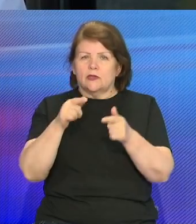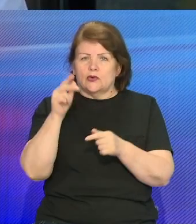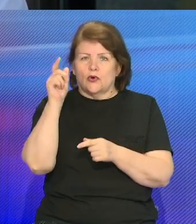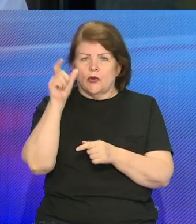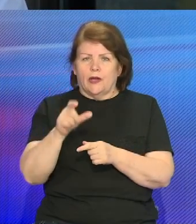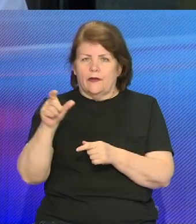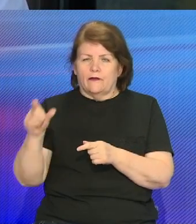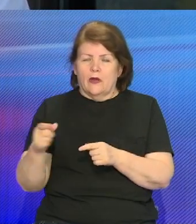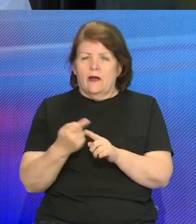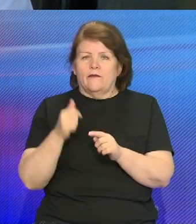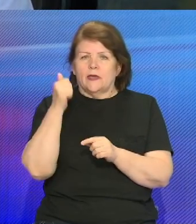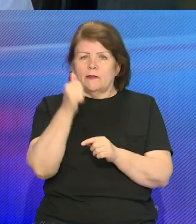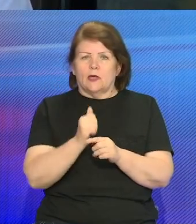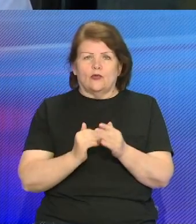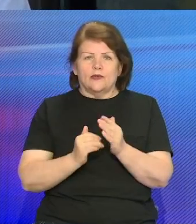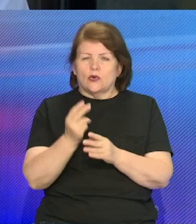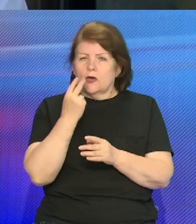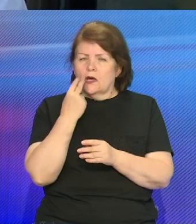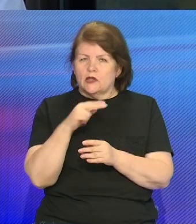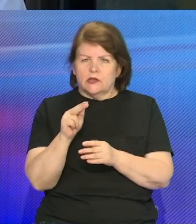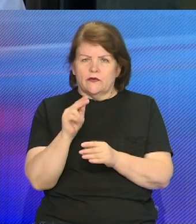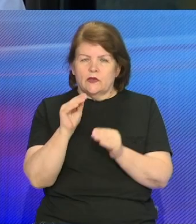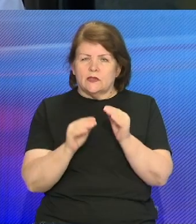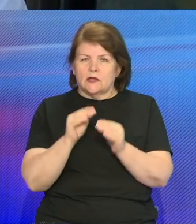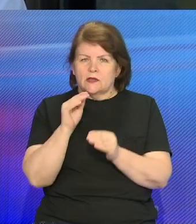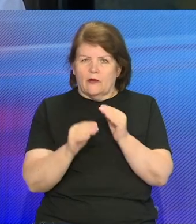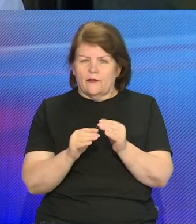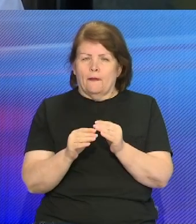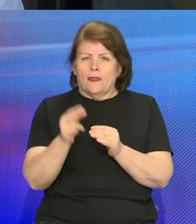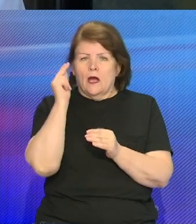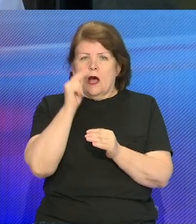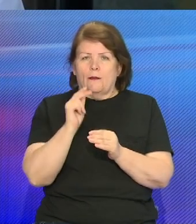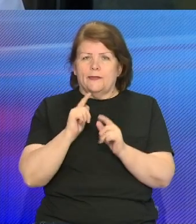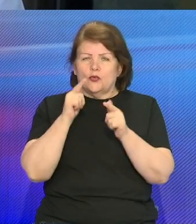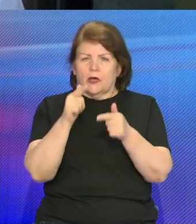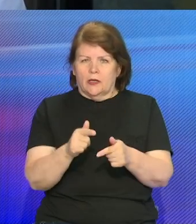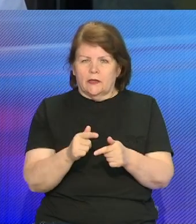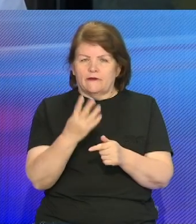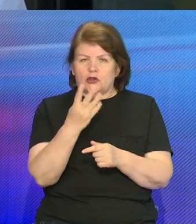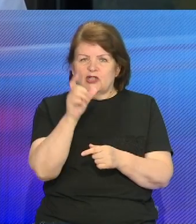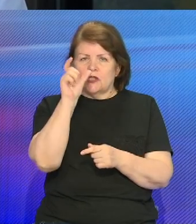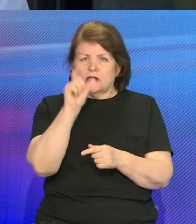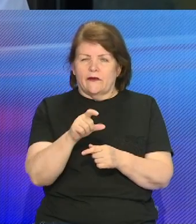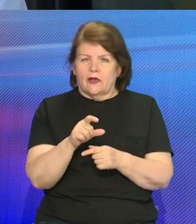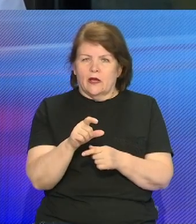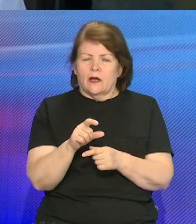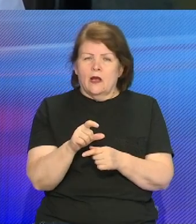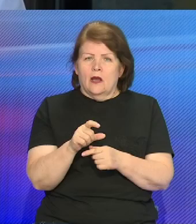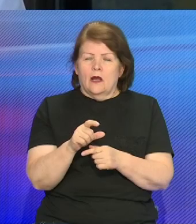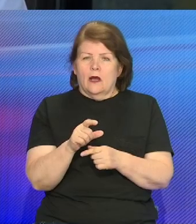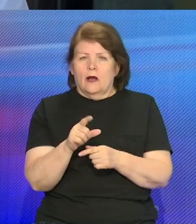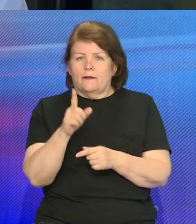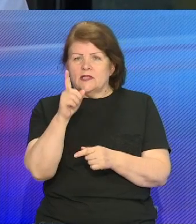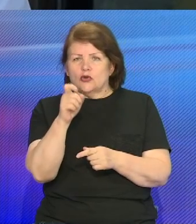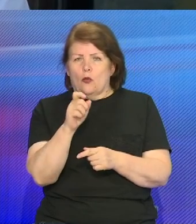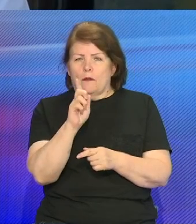отмечается очень высокий качественный состав абитуриентов. У нас 4 человека подали по 2 стобальных сертификата,